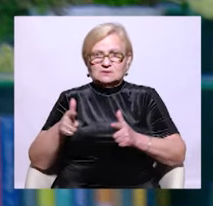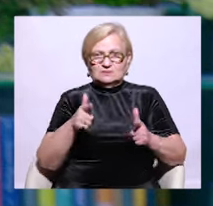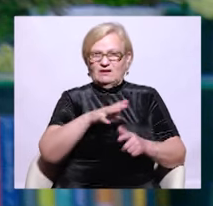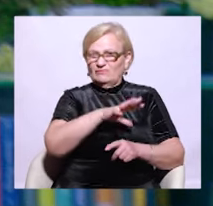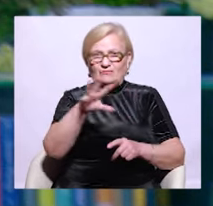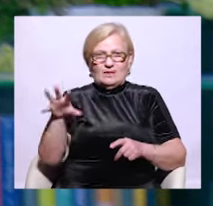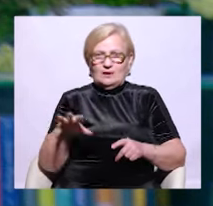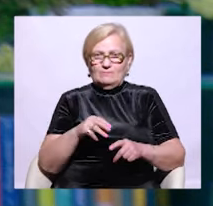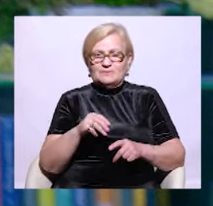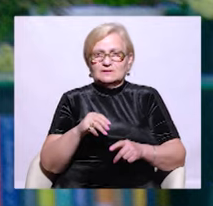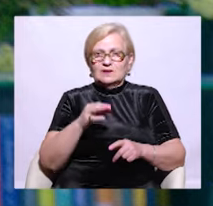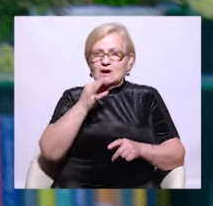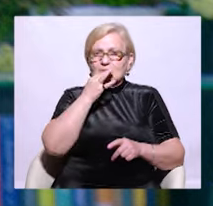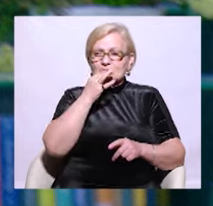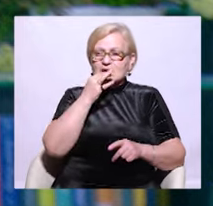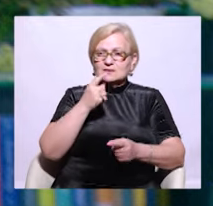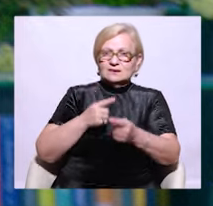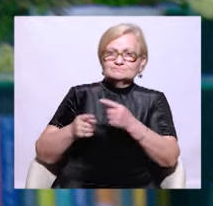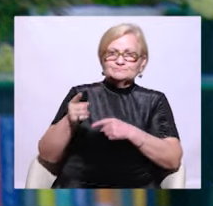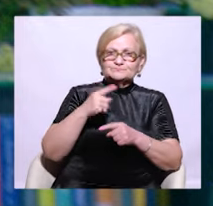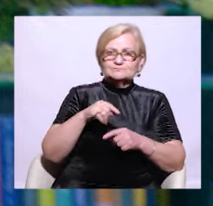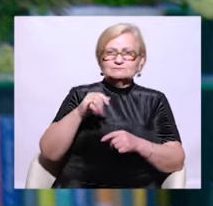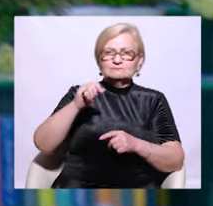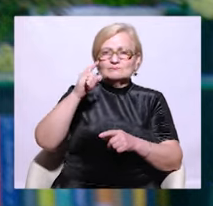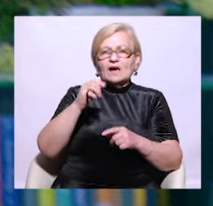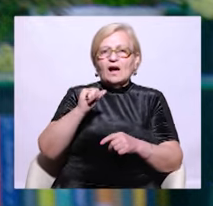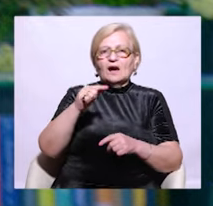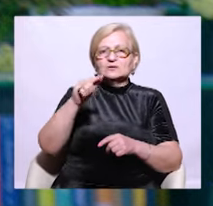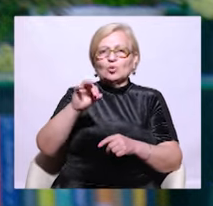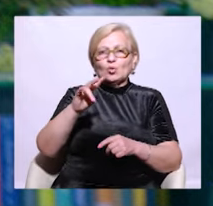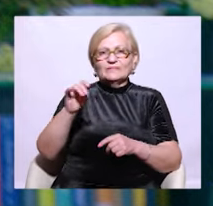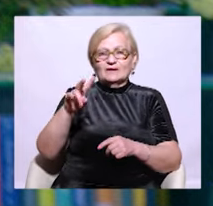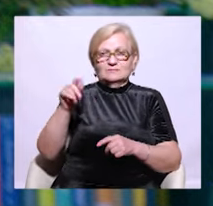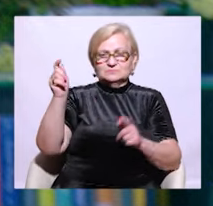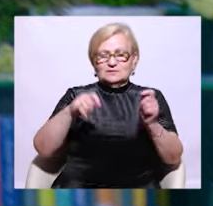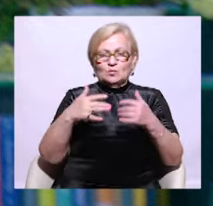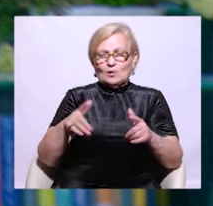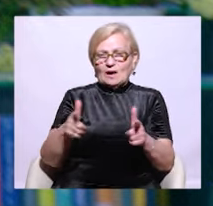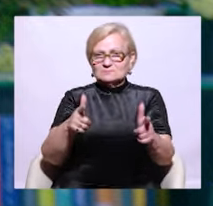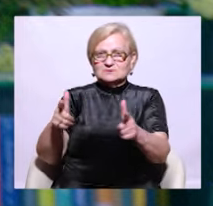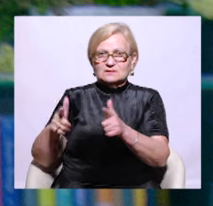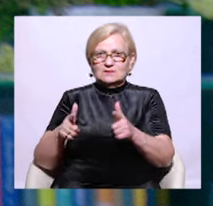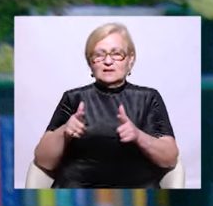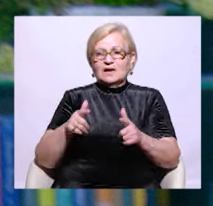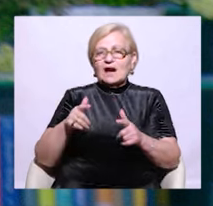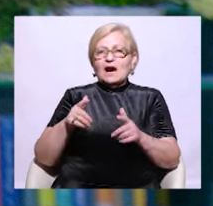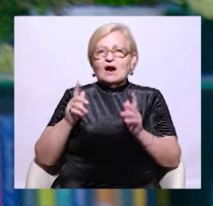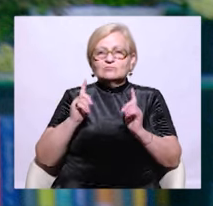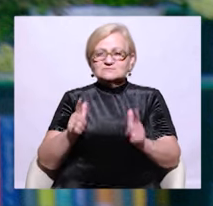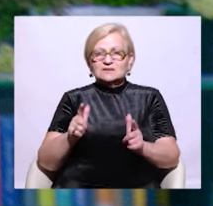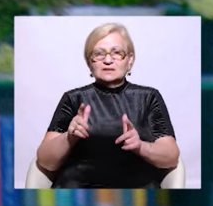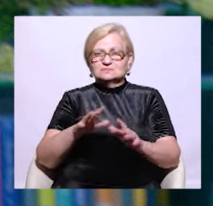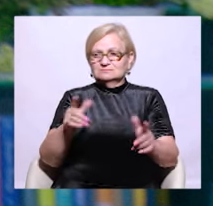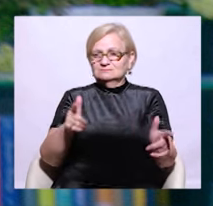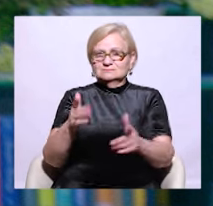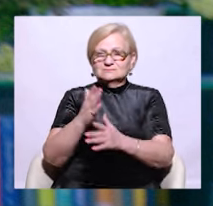მოამზადა ნიადაგი და შემდეგ ათონელების გავლით ეს ნიადაგი უკვე გამზადებული ხდება დავით აღმაშენებელს,